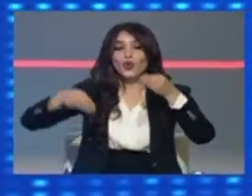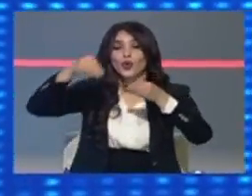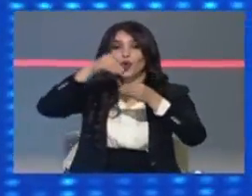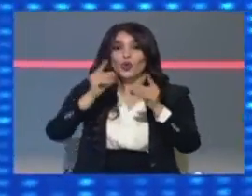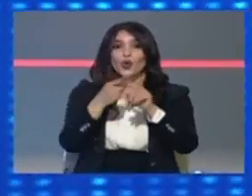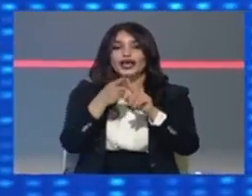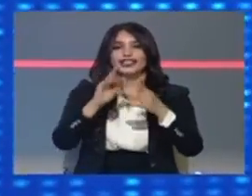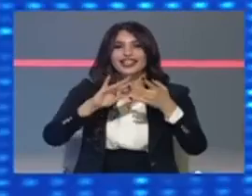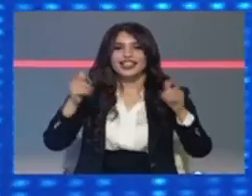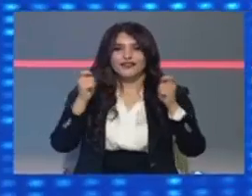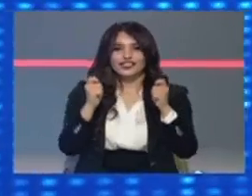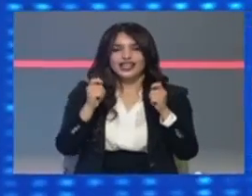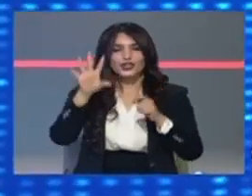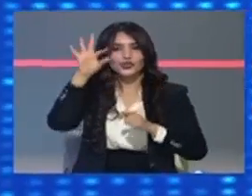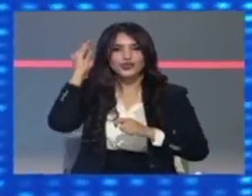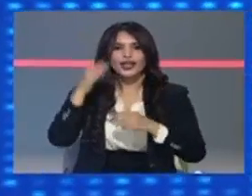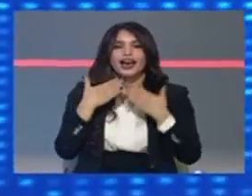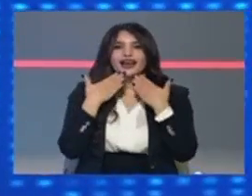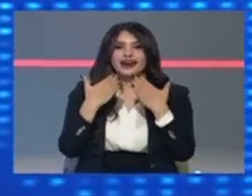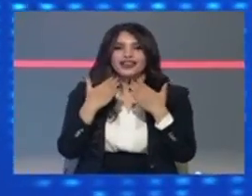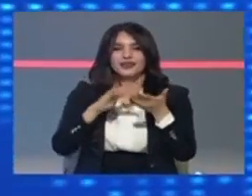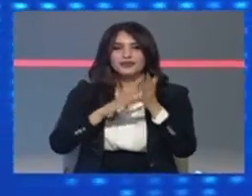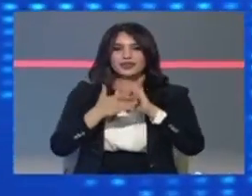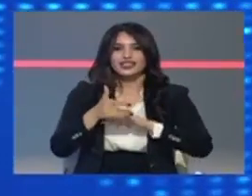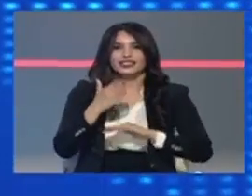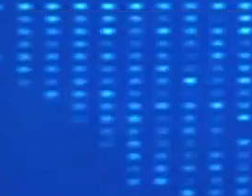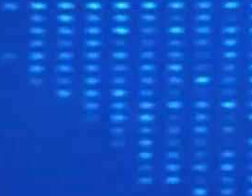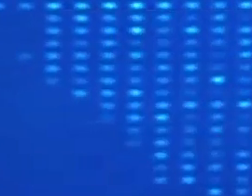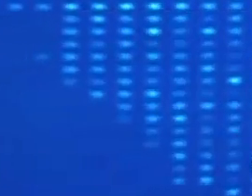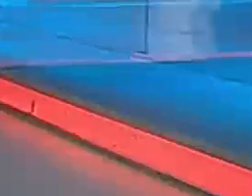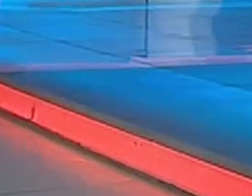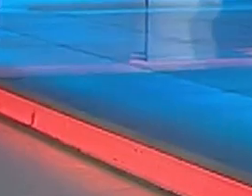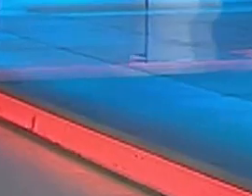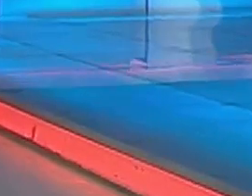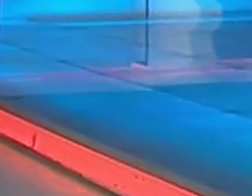من الأخبار على بوابة التلفزة التونسية. أجمل تحيات قسم الأخبار، سهرة طيبة.